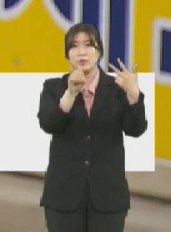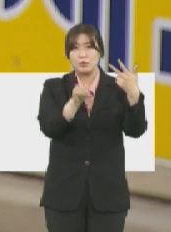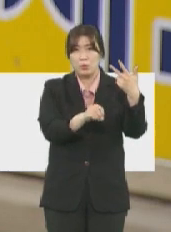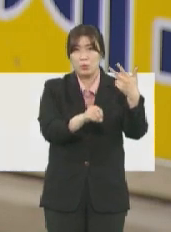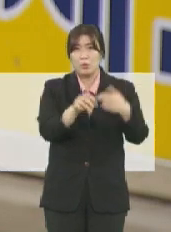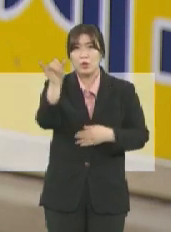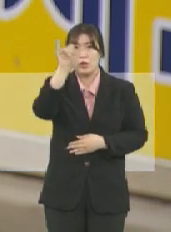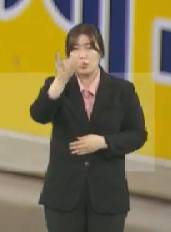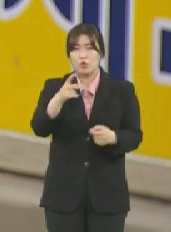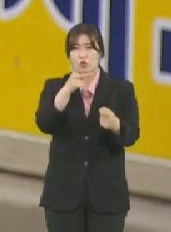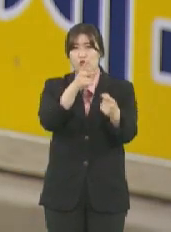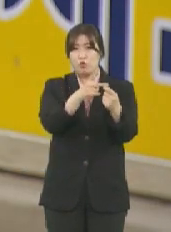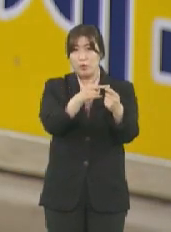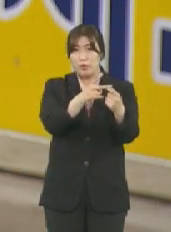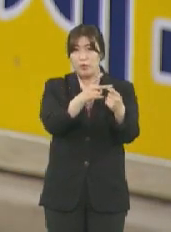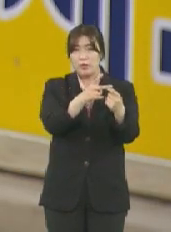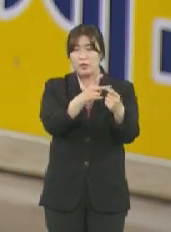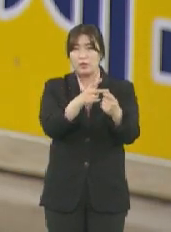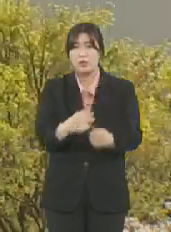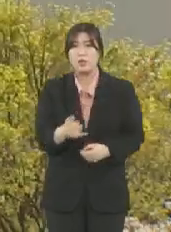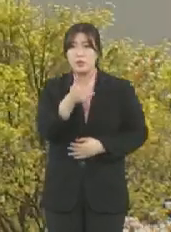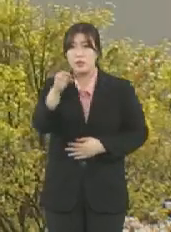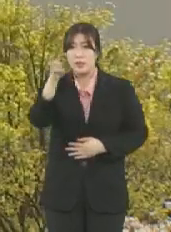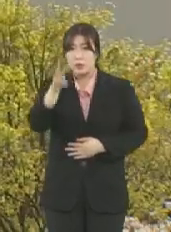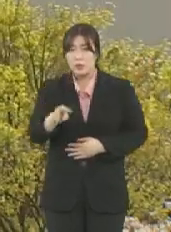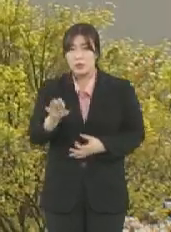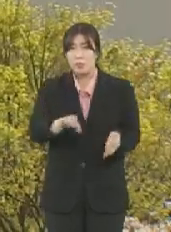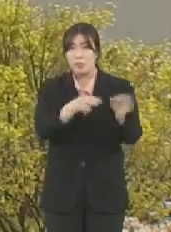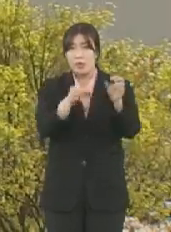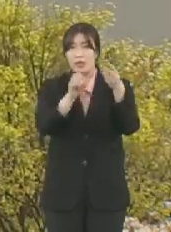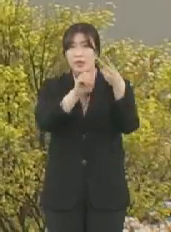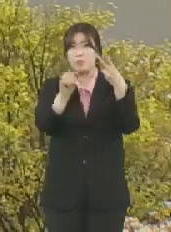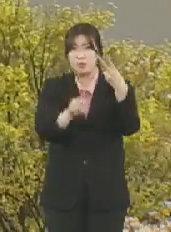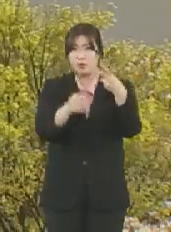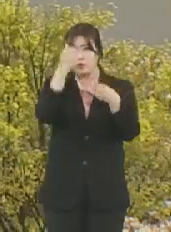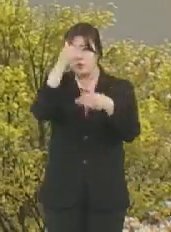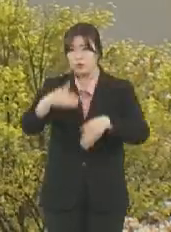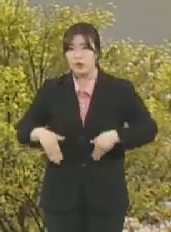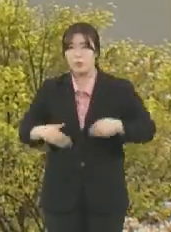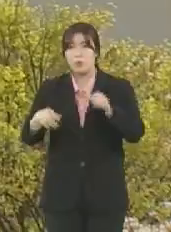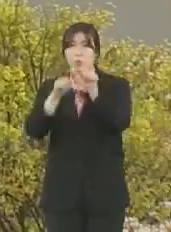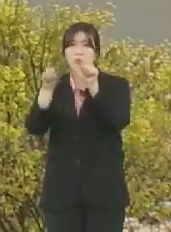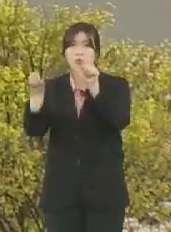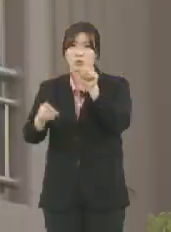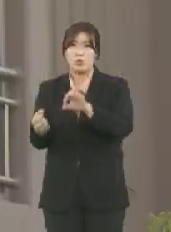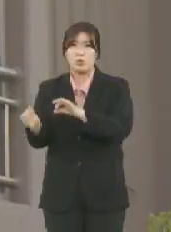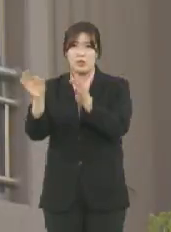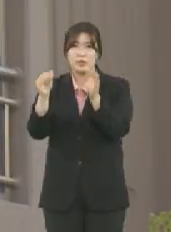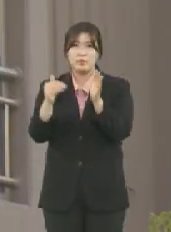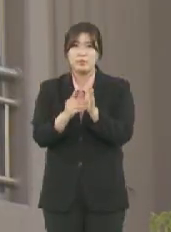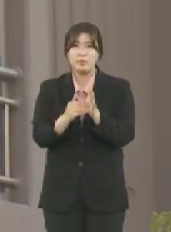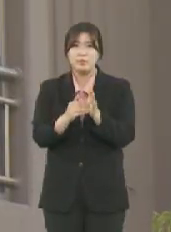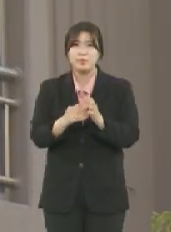경기에 이어 두 번째로 높았고 세종은 2.87 충남 5.3 3% 입니다